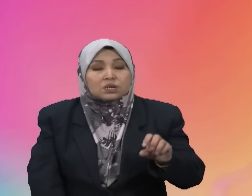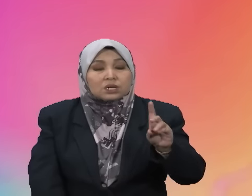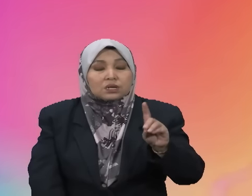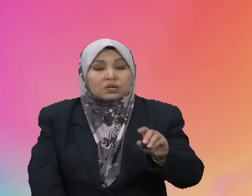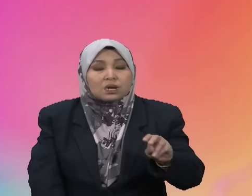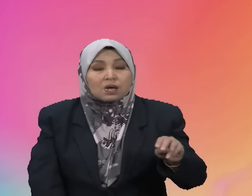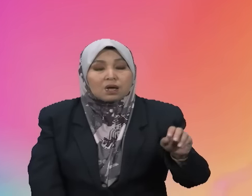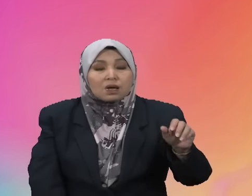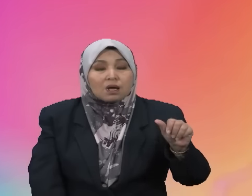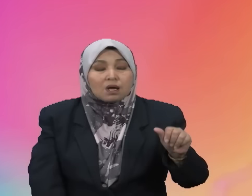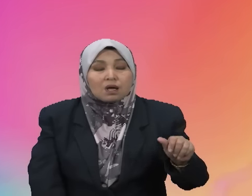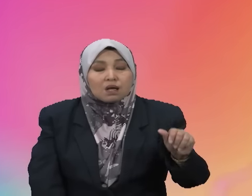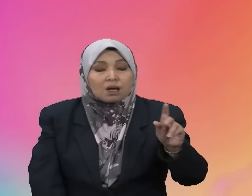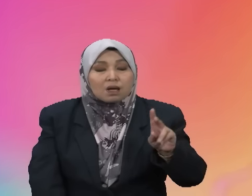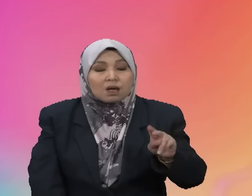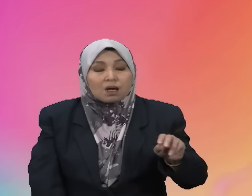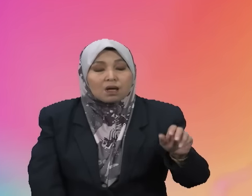wajadna